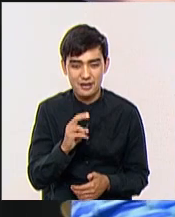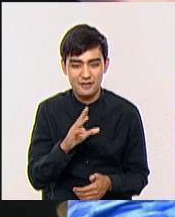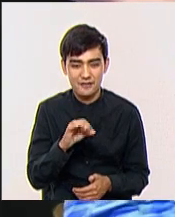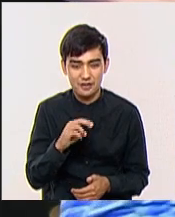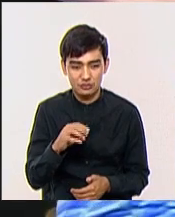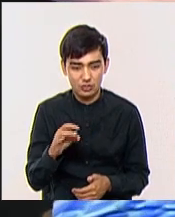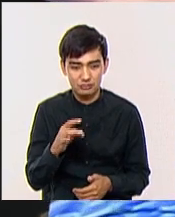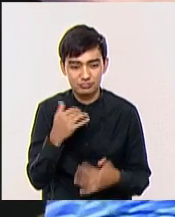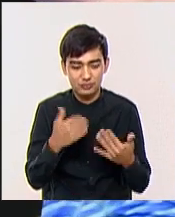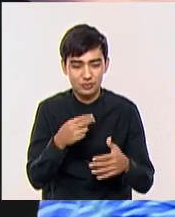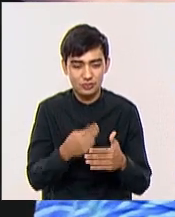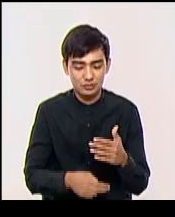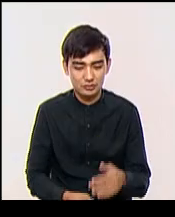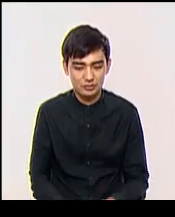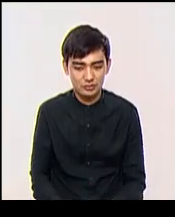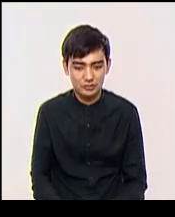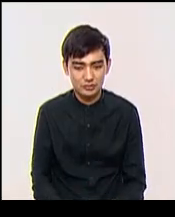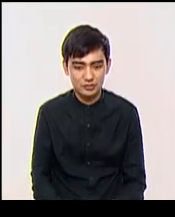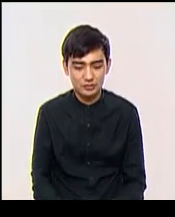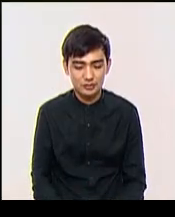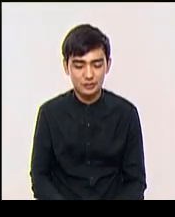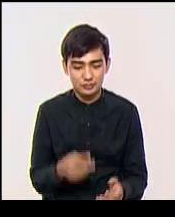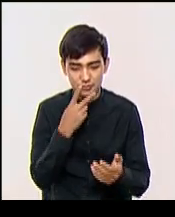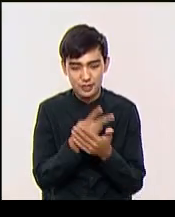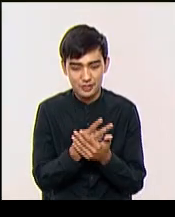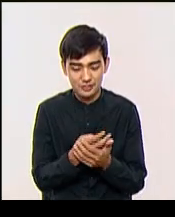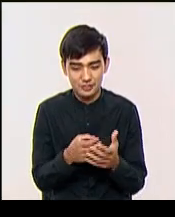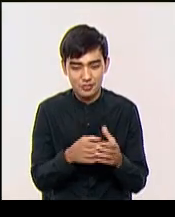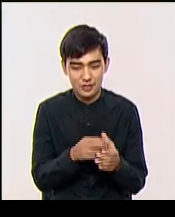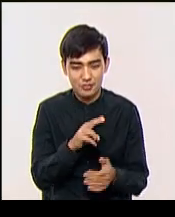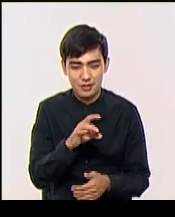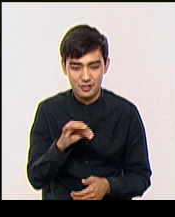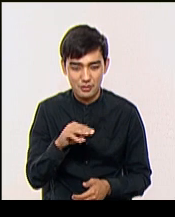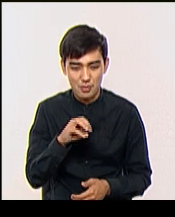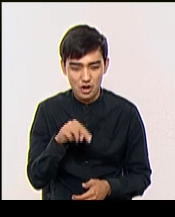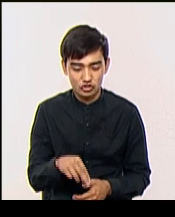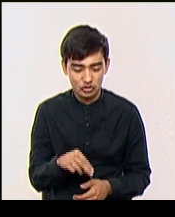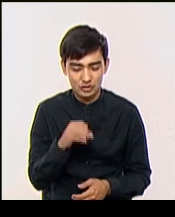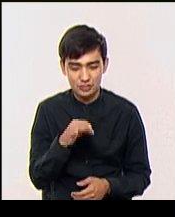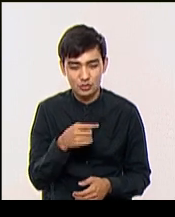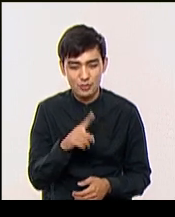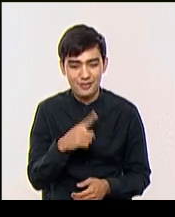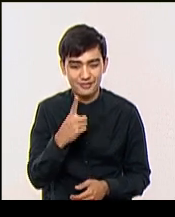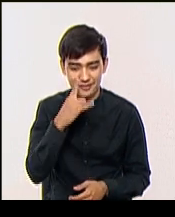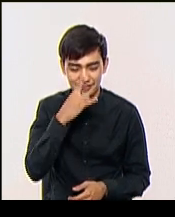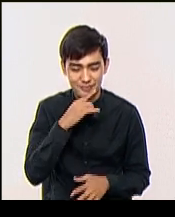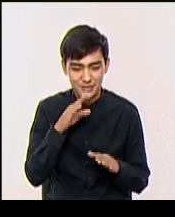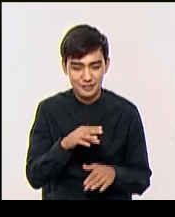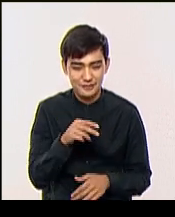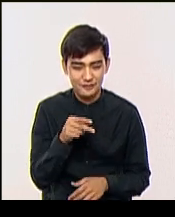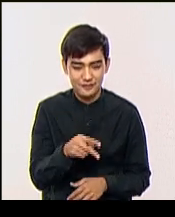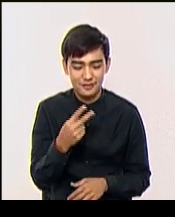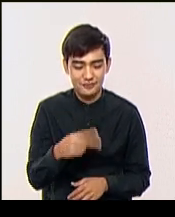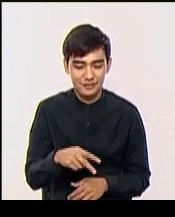нее Олимпиада завершена. Партнер показа – компания «Паримач» – онлайн-букмекер номер один в Казахстане по версии